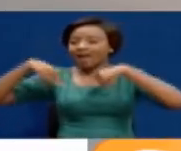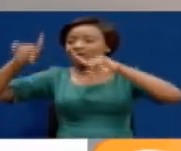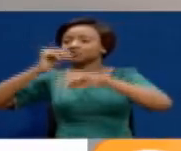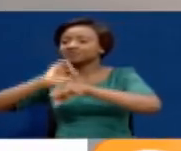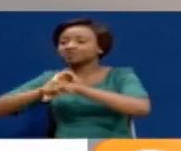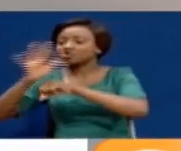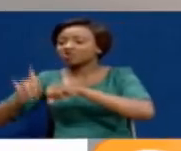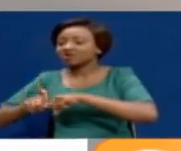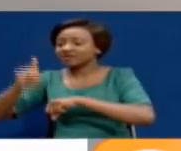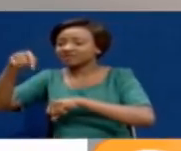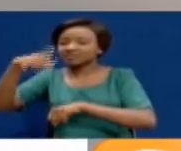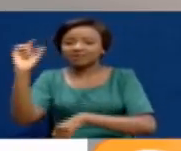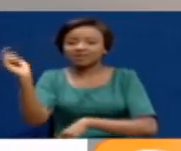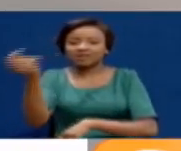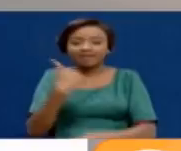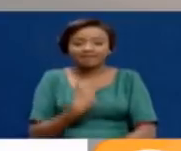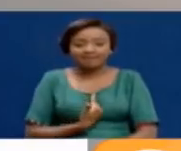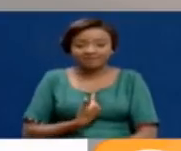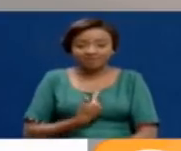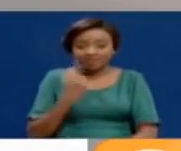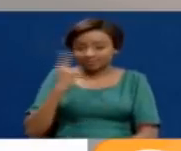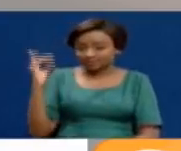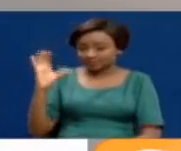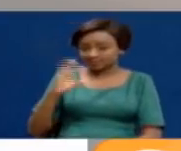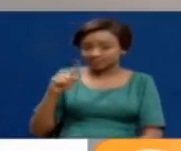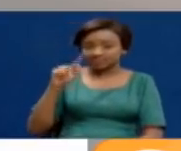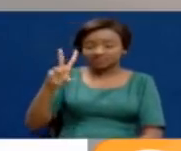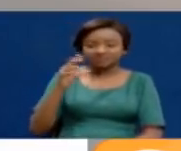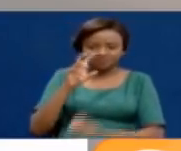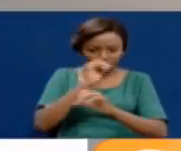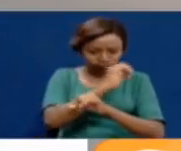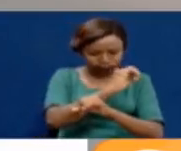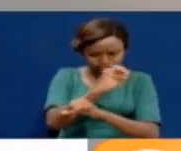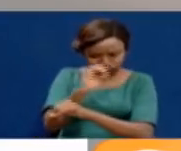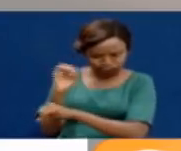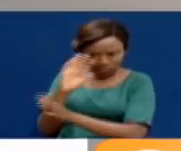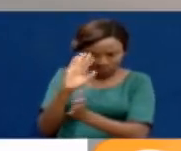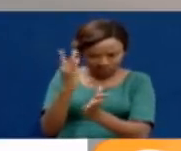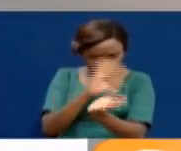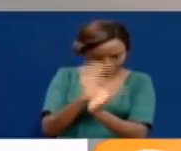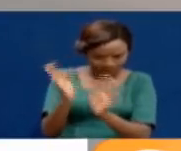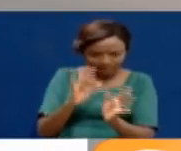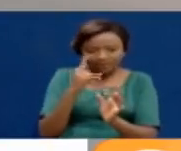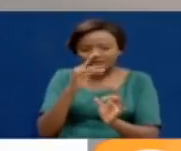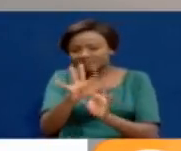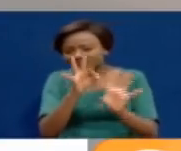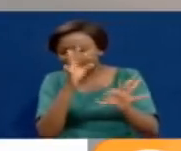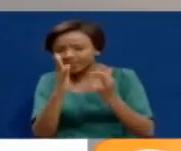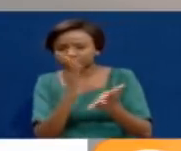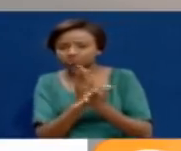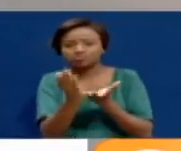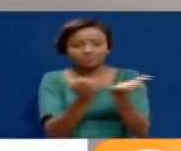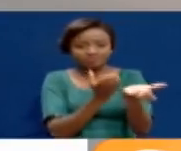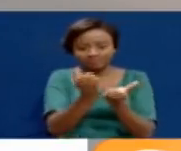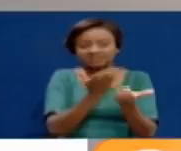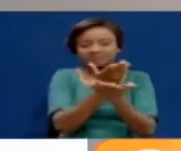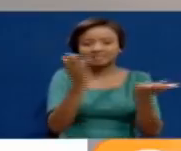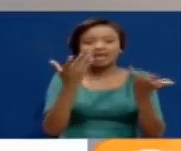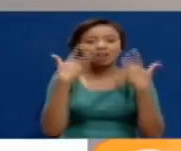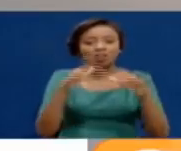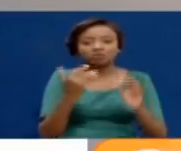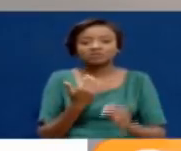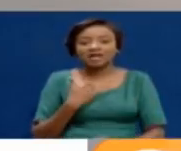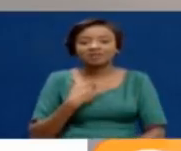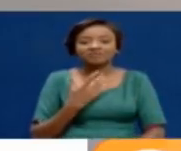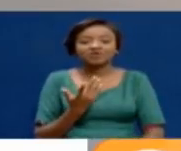virusi vya corona humu nchini. Runinga Citizen ilipiga darubini katikati mwa jiji na kubaini kuwa biashara nyingi zimepoteza zaidi